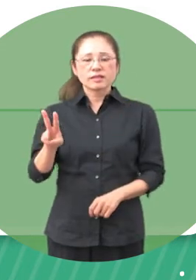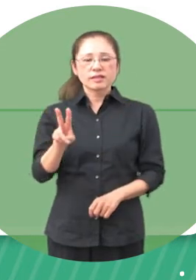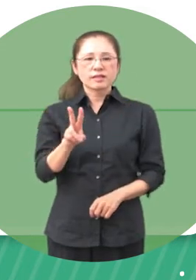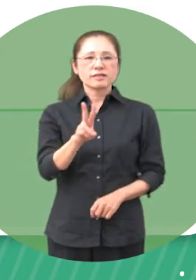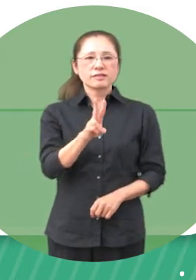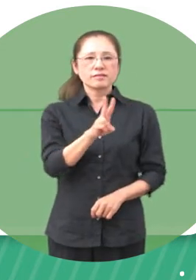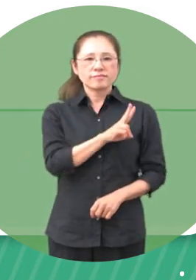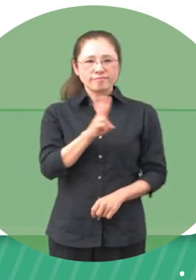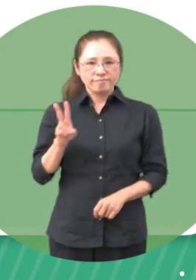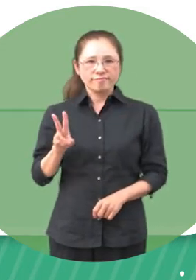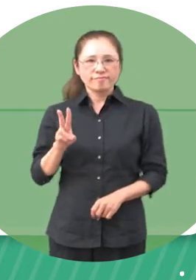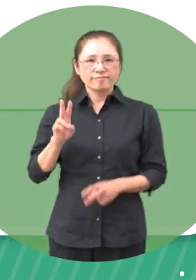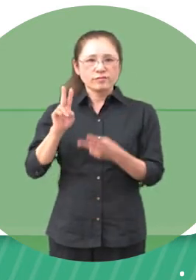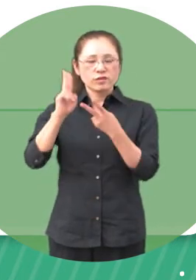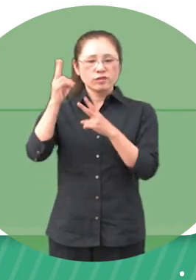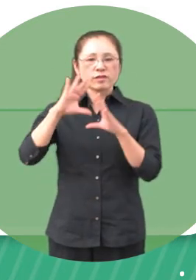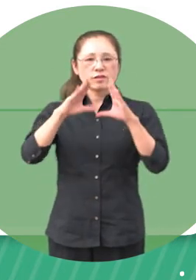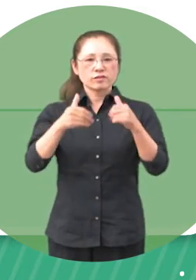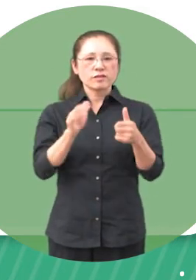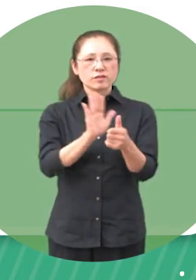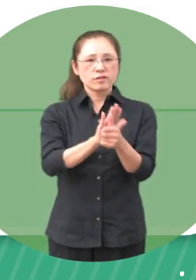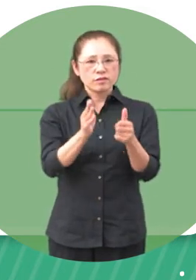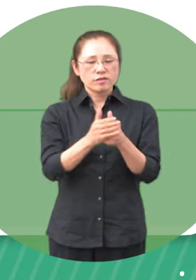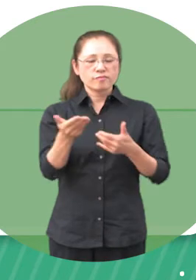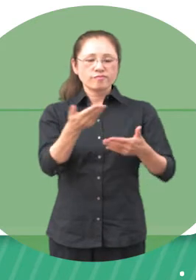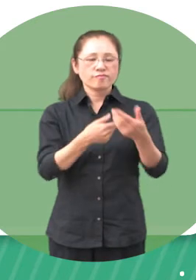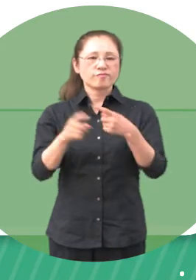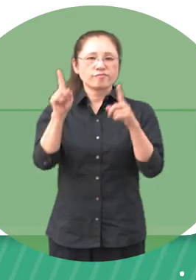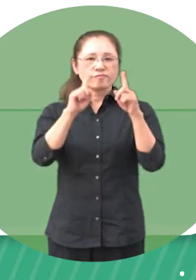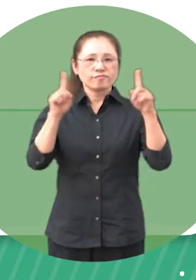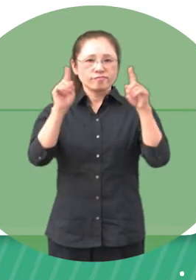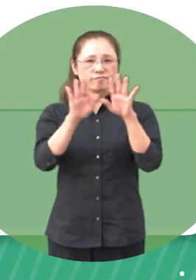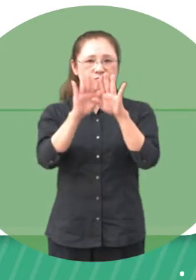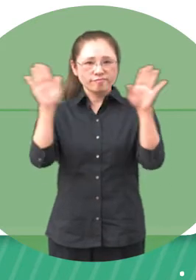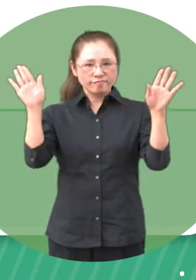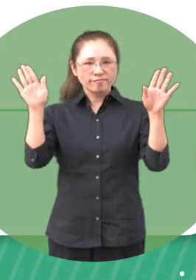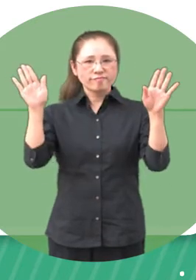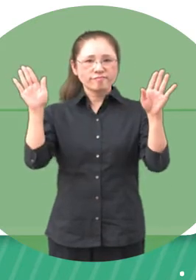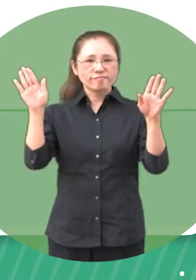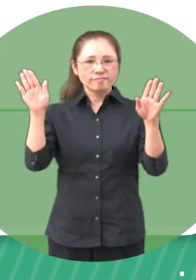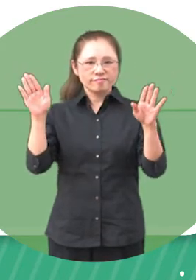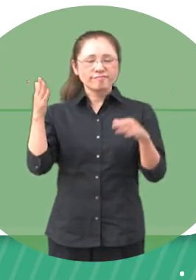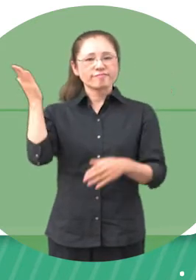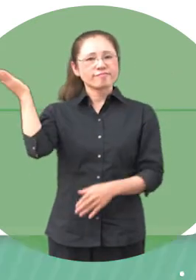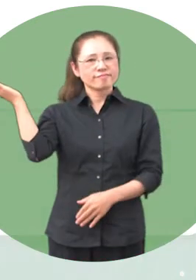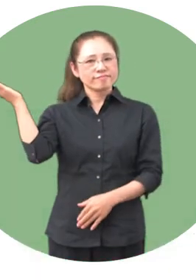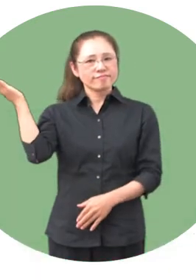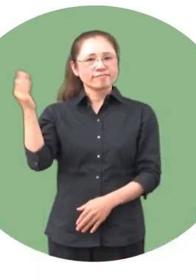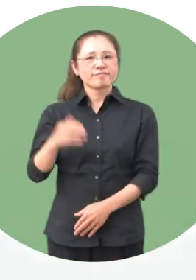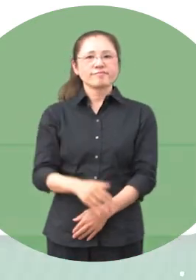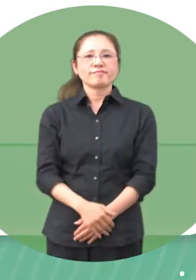際協力交流フェスティバルを開催します。詳しくはご覧のところまで。